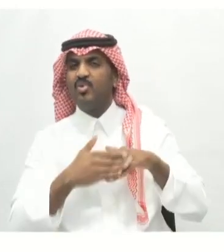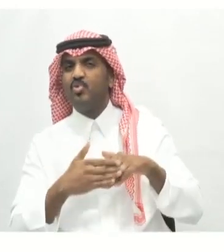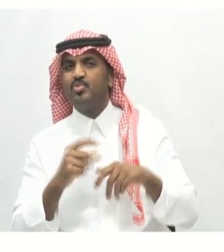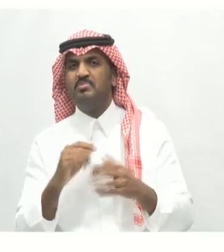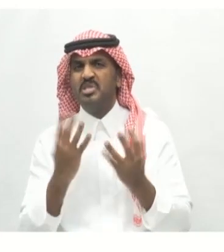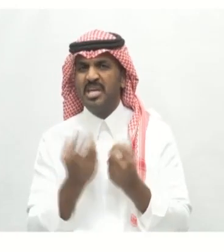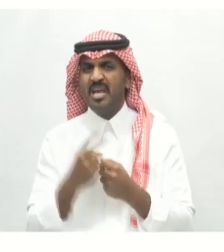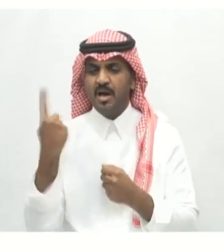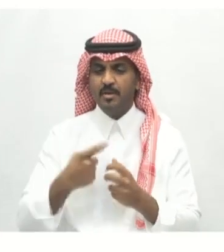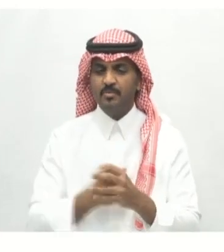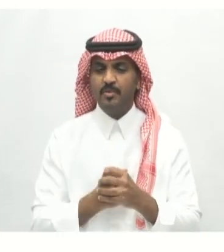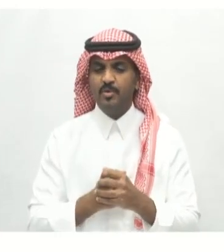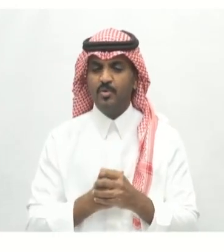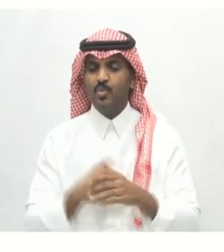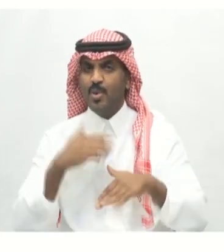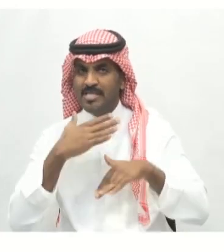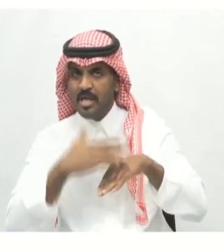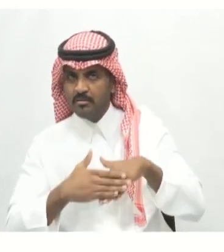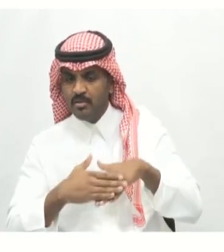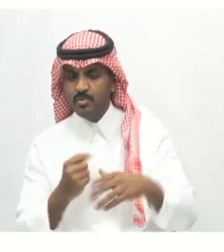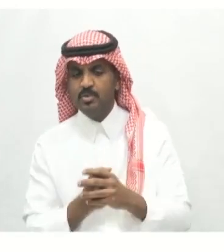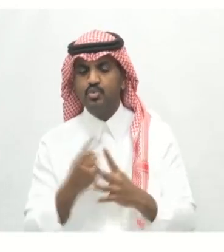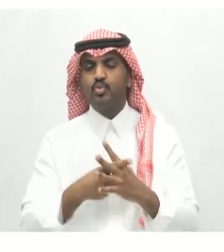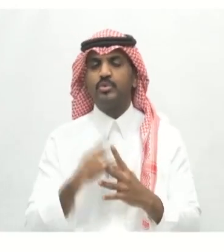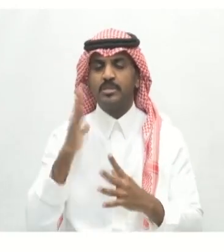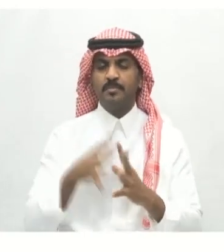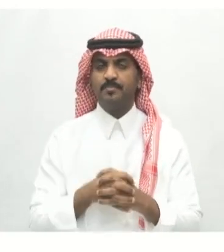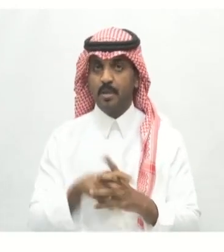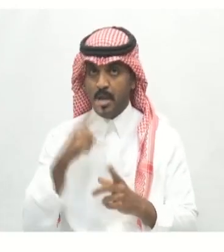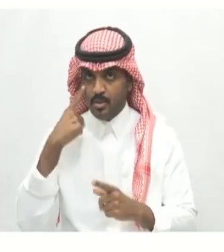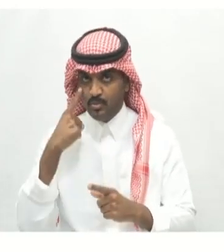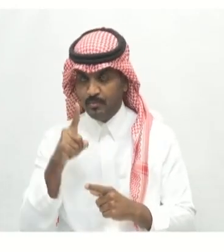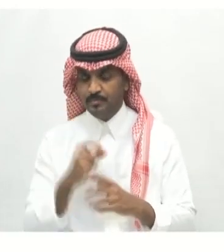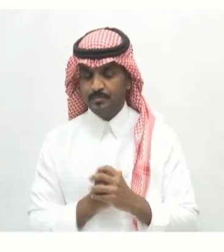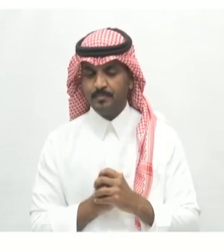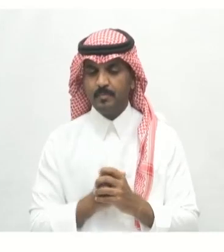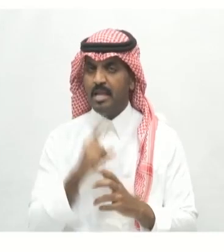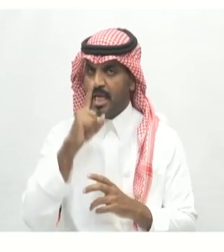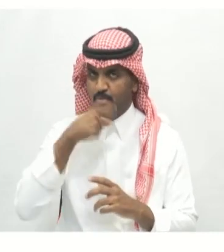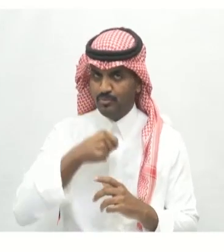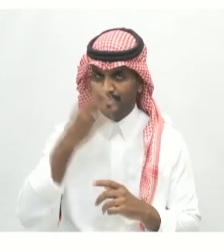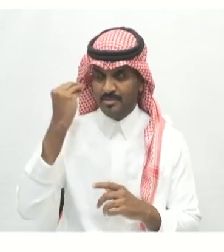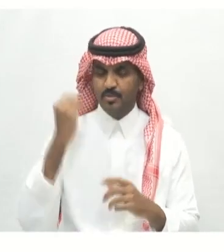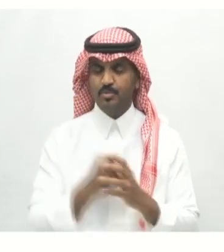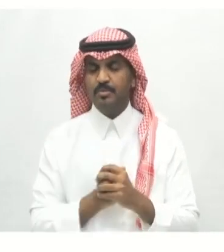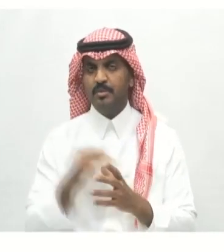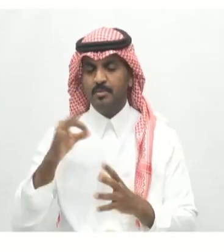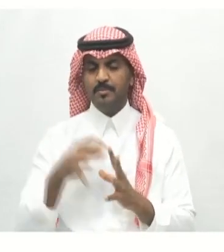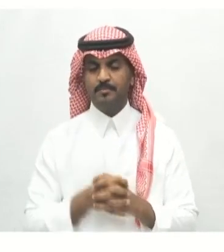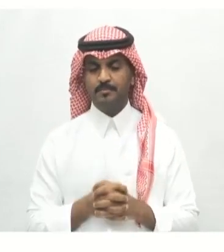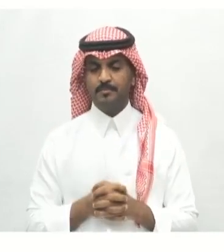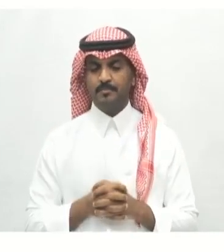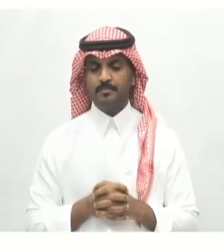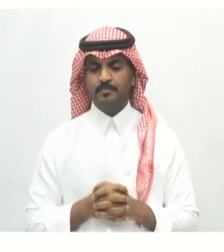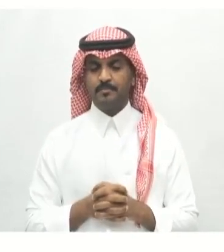بمحرم وستر العوره من شروط الصلاه لاحظتم معي هنا لابد ان نستوعب هذا المثال ايضا